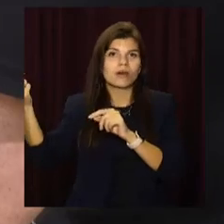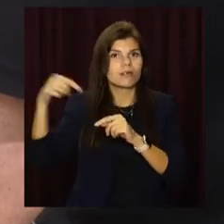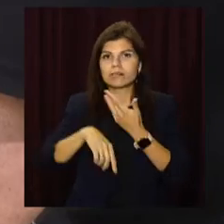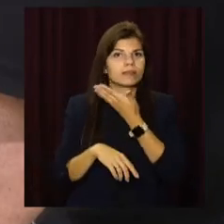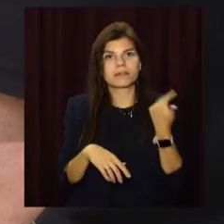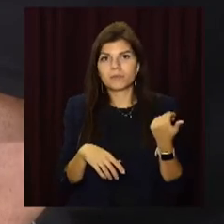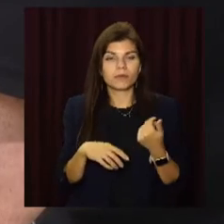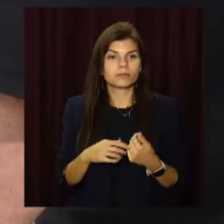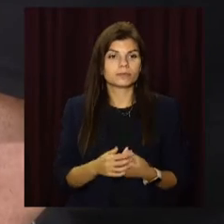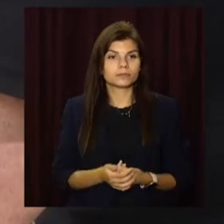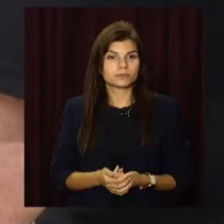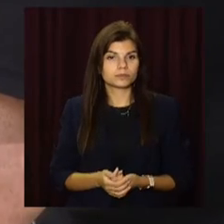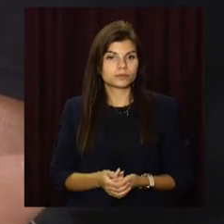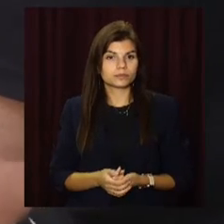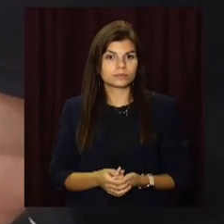сотня учасників.